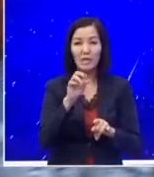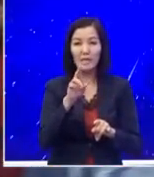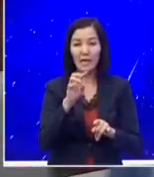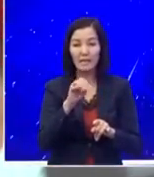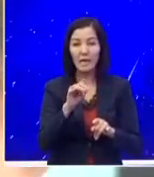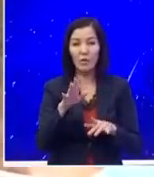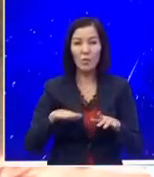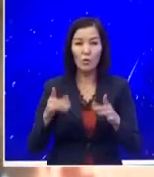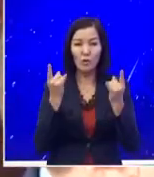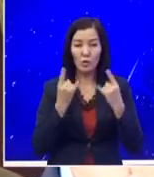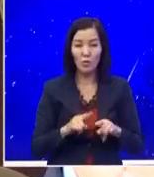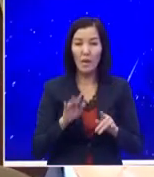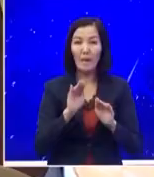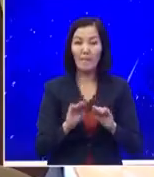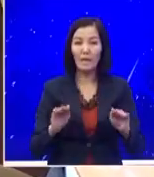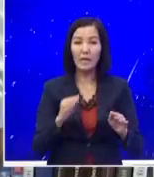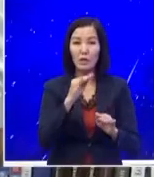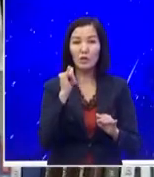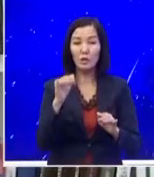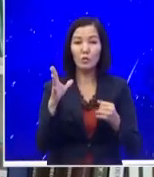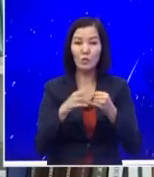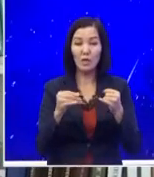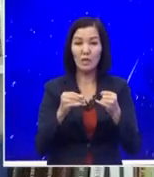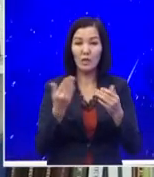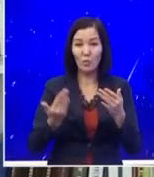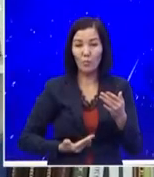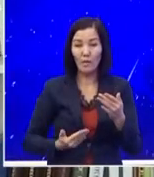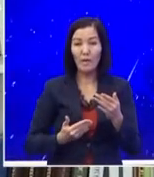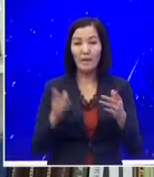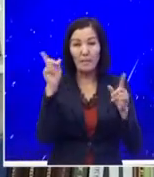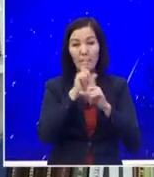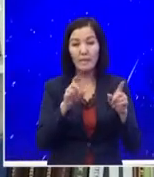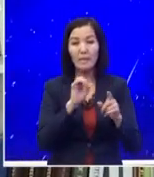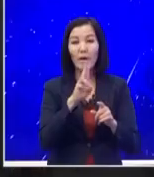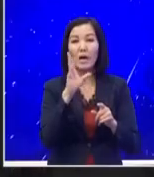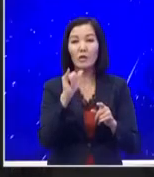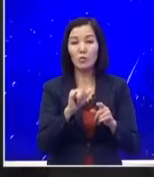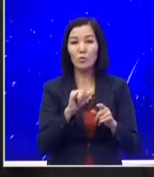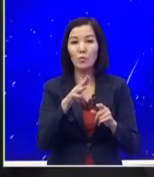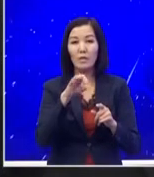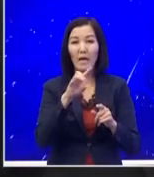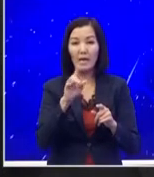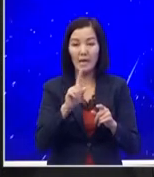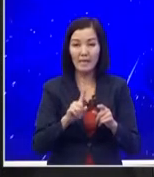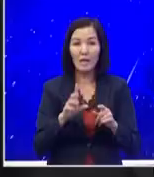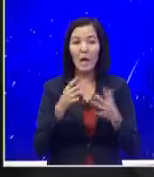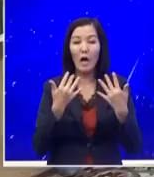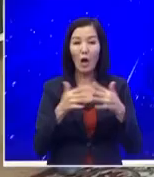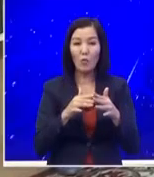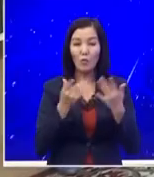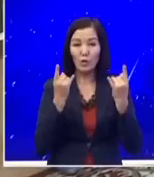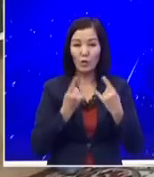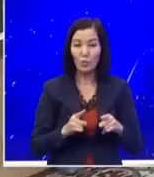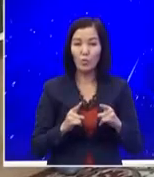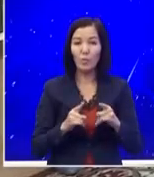тумасы, алайда балалық шағы Жетісу жерінде өтіпті. Мектепті Ақсу ауданындағы Тарас ауылында тәмамдаған, қазір өскен